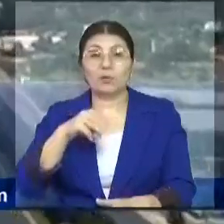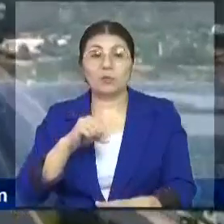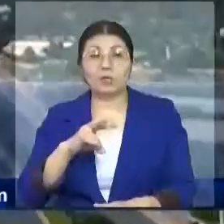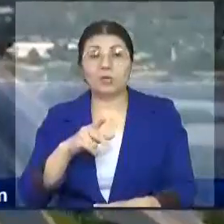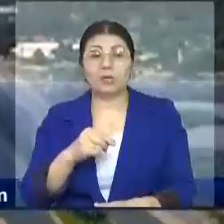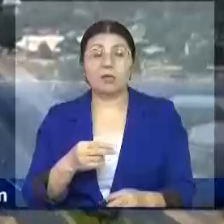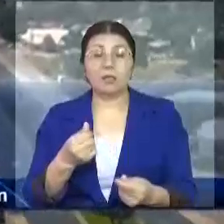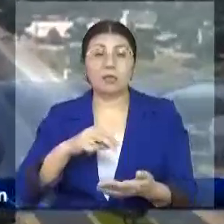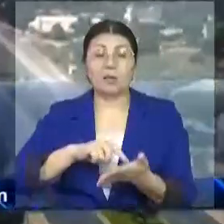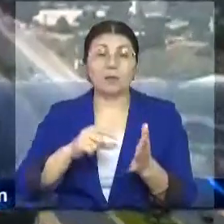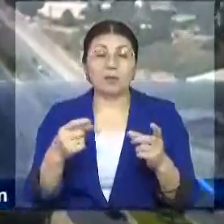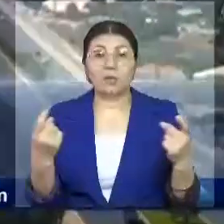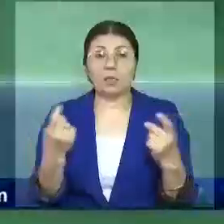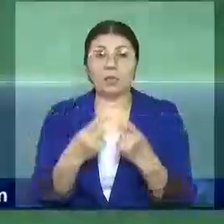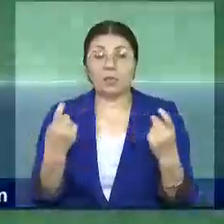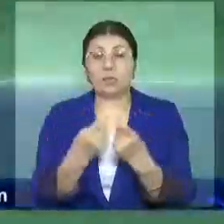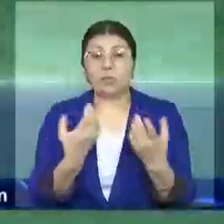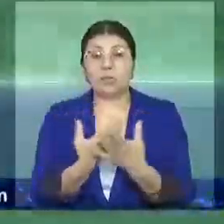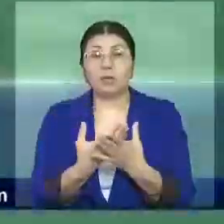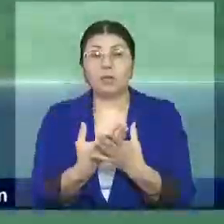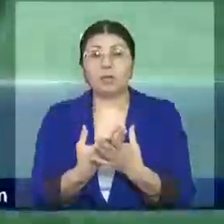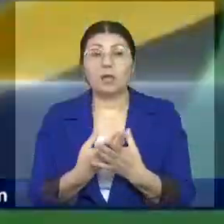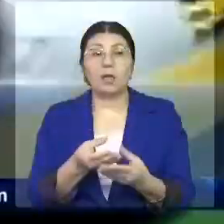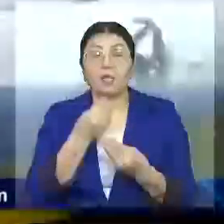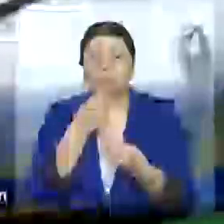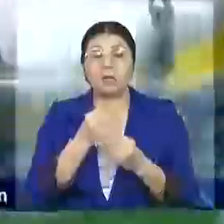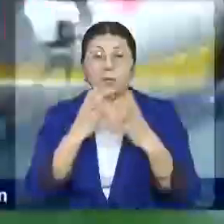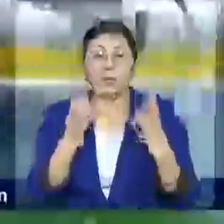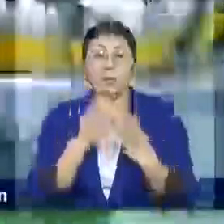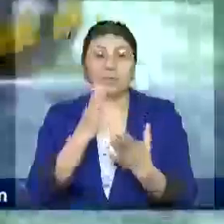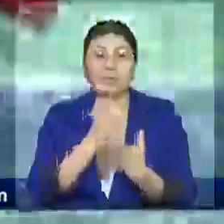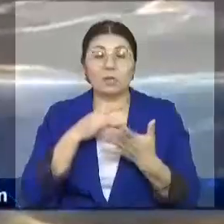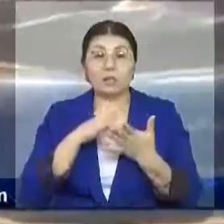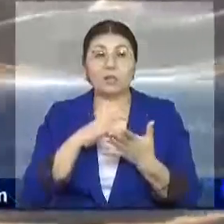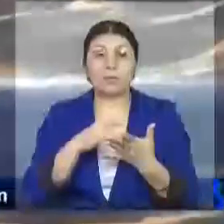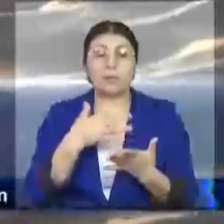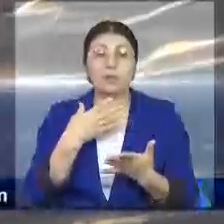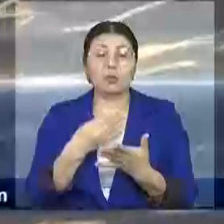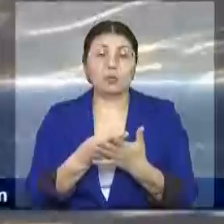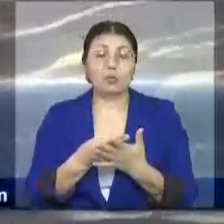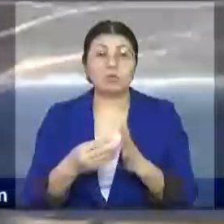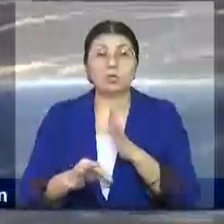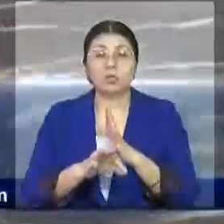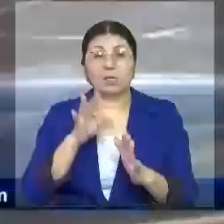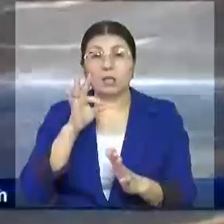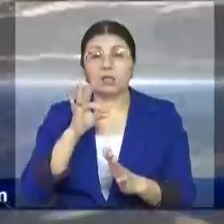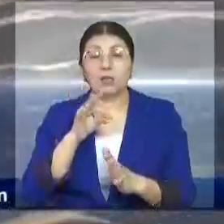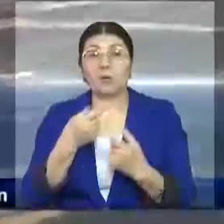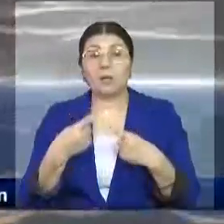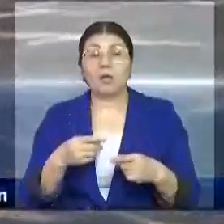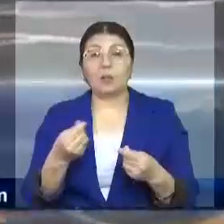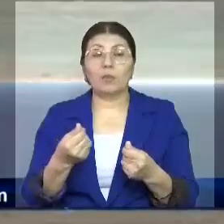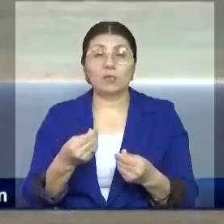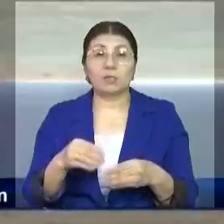Турларда билет, қонақ үй, медициналық сақтандыру және тамақ қамтылған. Ал экскурсияларды туристер өз талғамына қарай таңдап, бөлек төлем